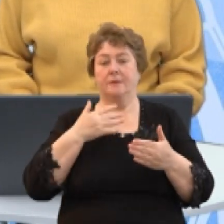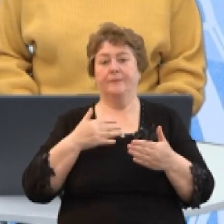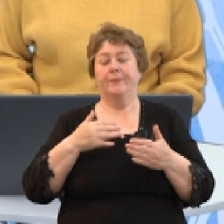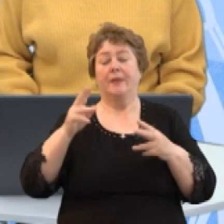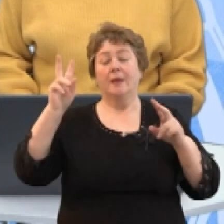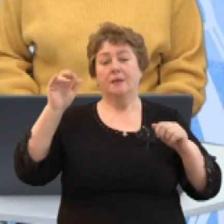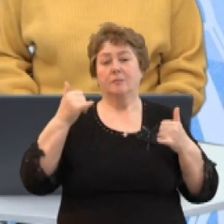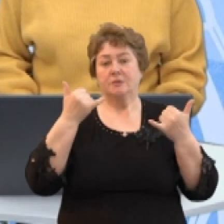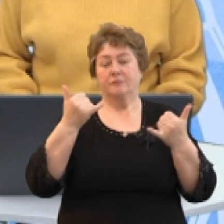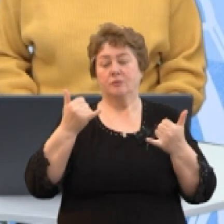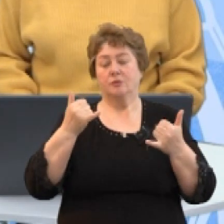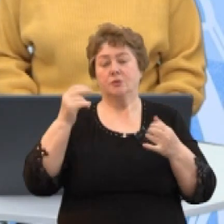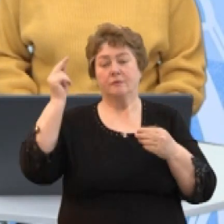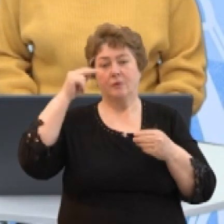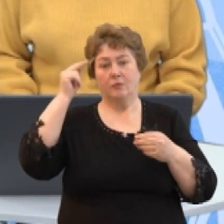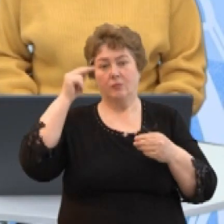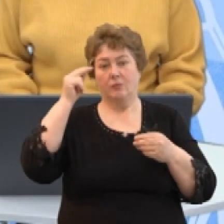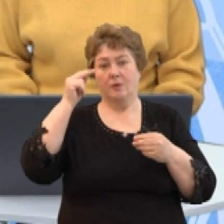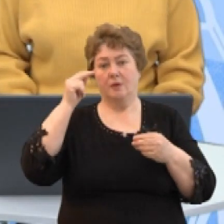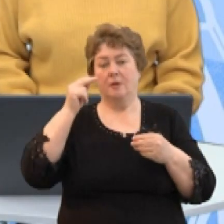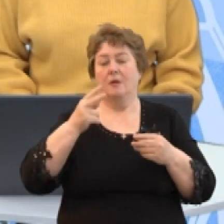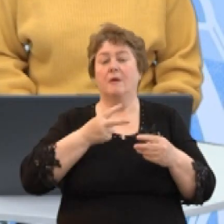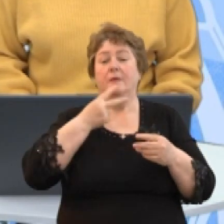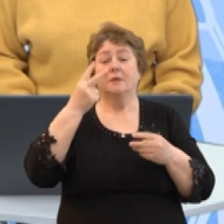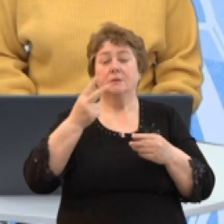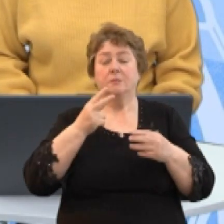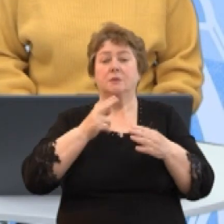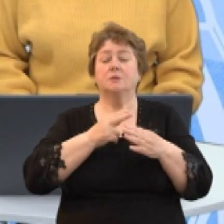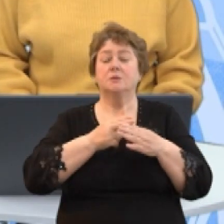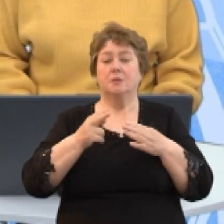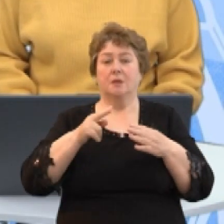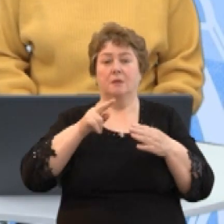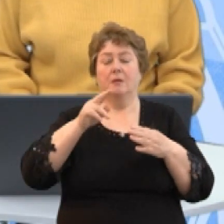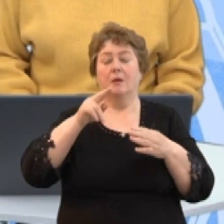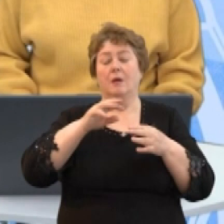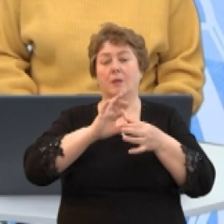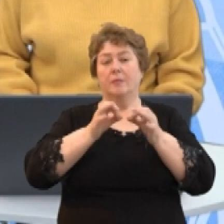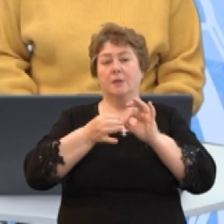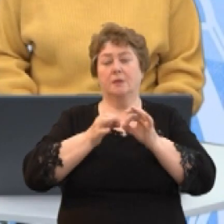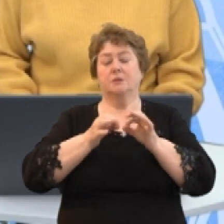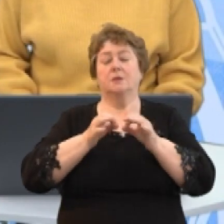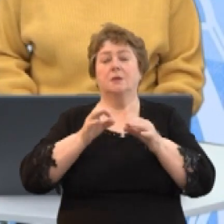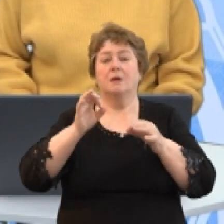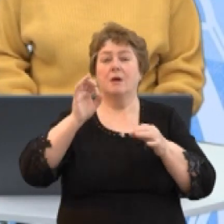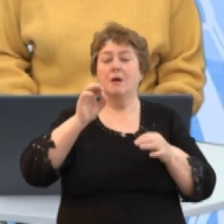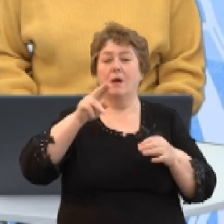тема нашего сегодняшнего урока второстепенный член предложения определение